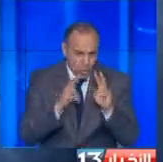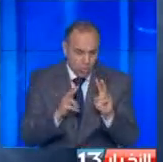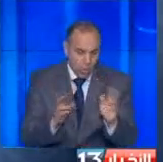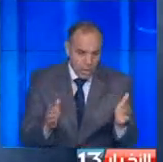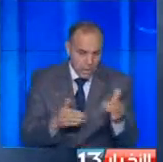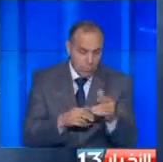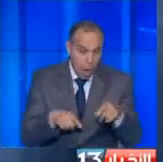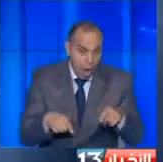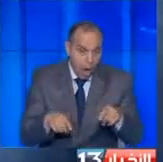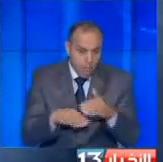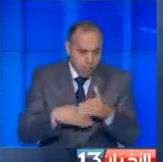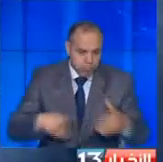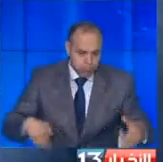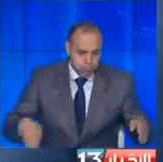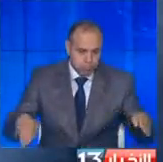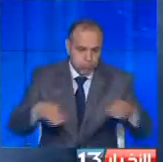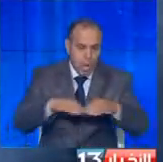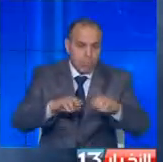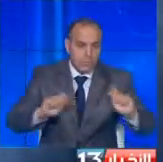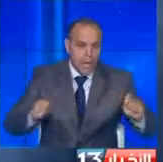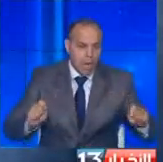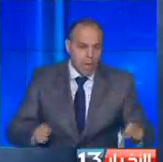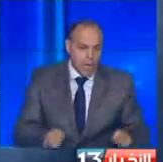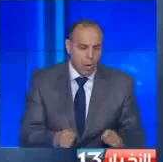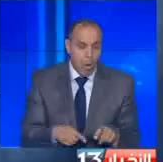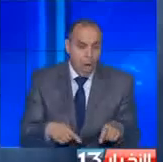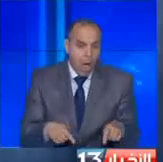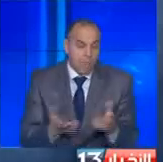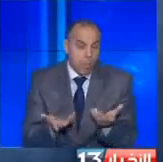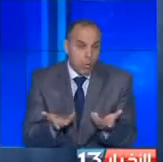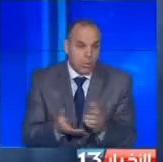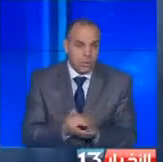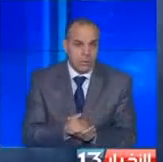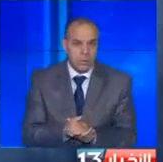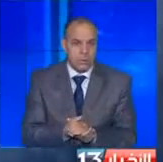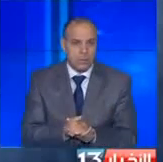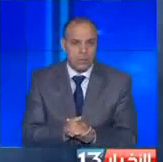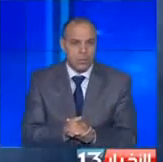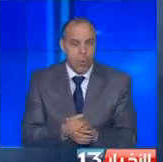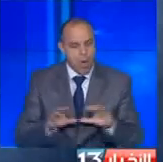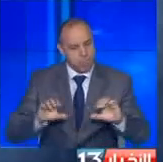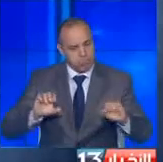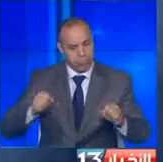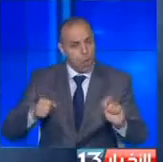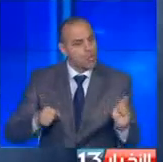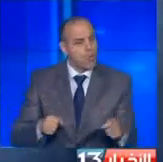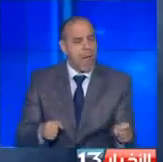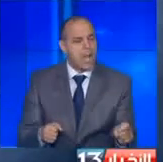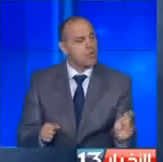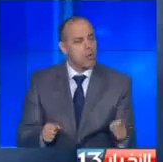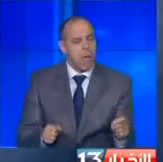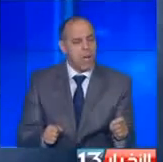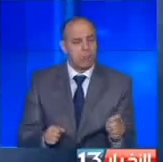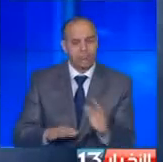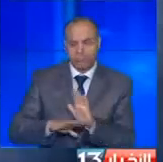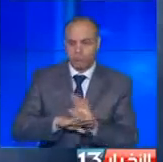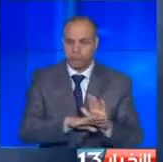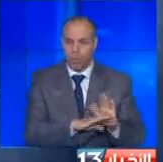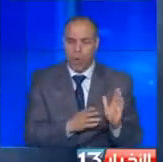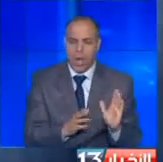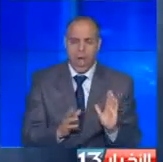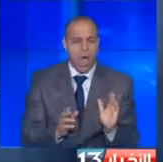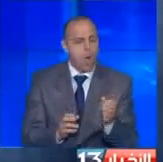صباح والحواجز في محيط المقهى هذايا، هو إجراء احتياطي أمني يتم اتخاذه